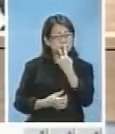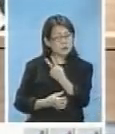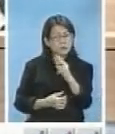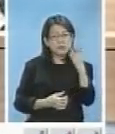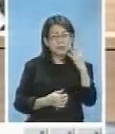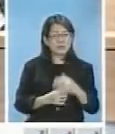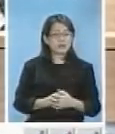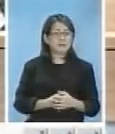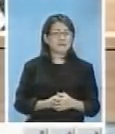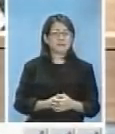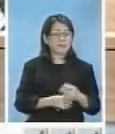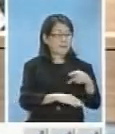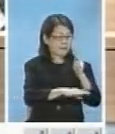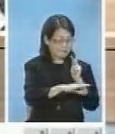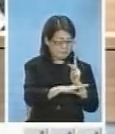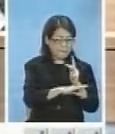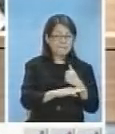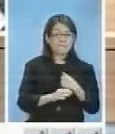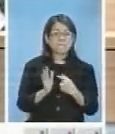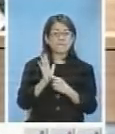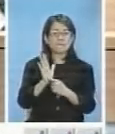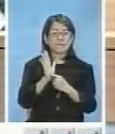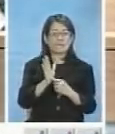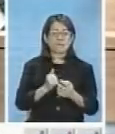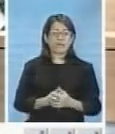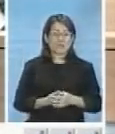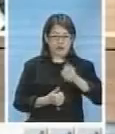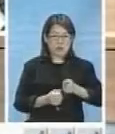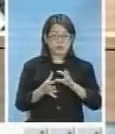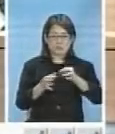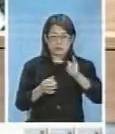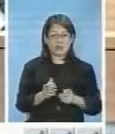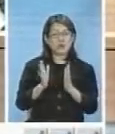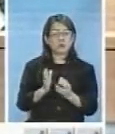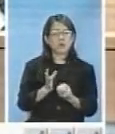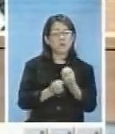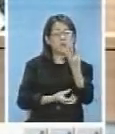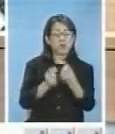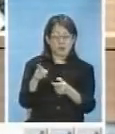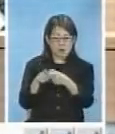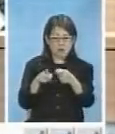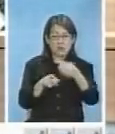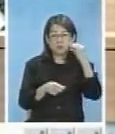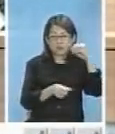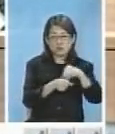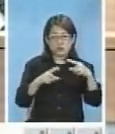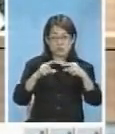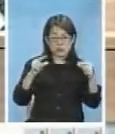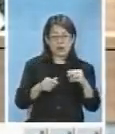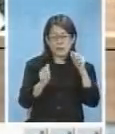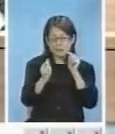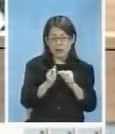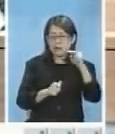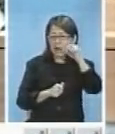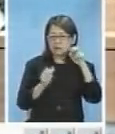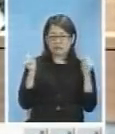านครับผมขอยกตัวอย่างครับตัวอย่างที่เกิดขึ้นจริงกับพี่น้องผู้ปลูกข้าวโพดชาวจังหวัดเพชรบูรณ์ครับเกิดขึ้นที่อำเภอน้ำหนาวเมื่อ